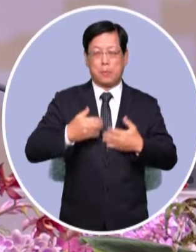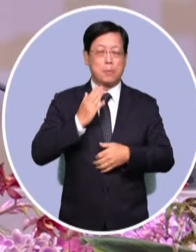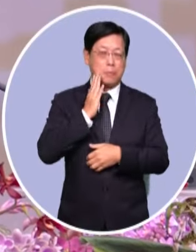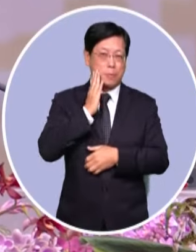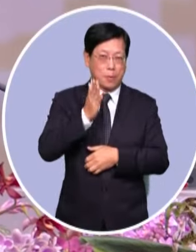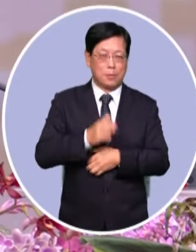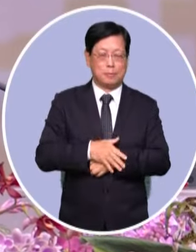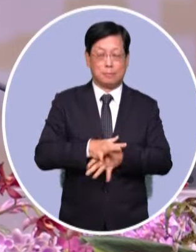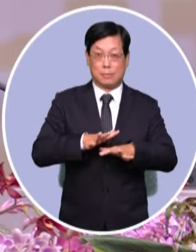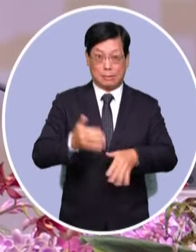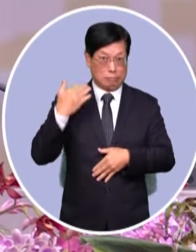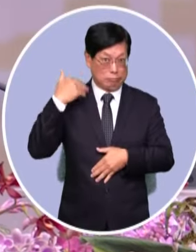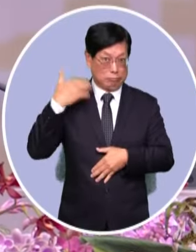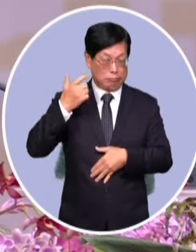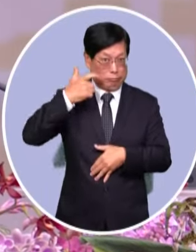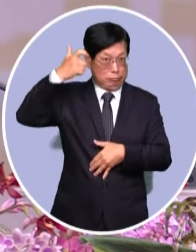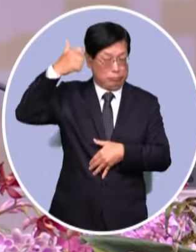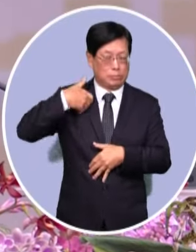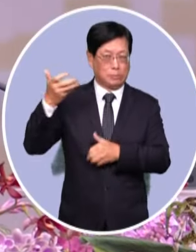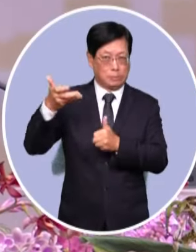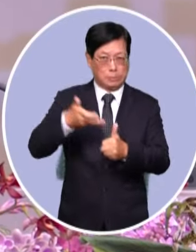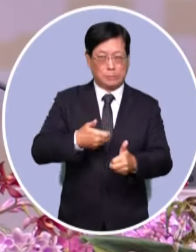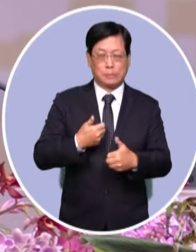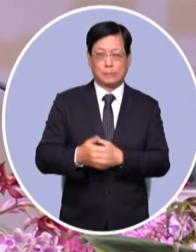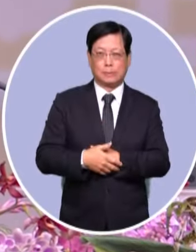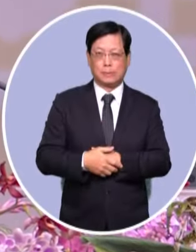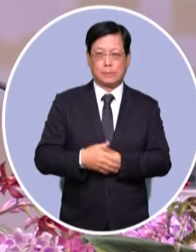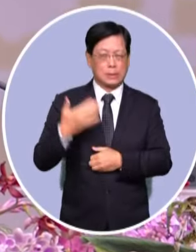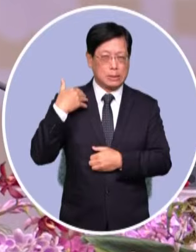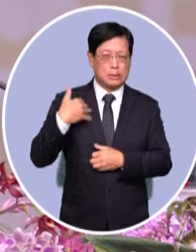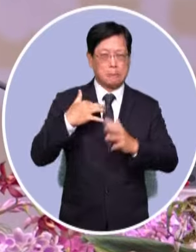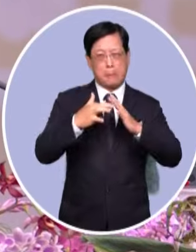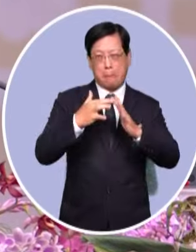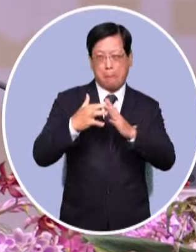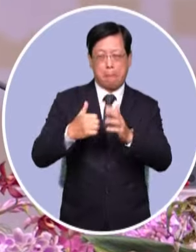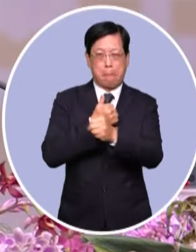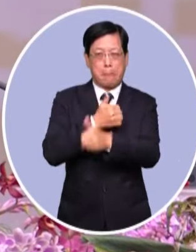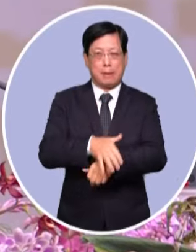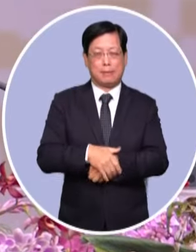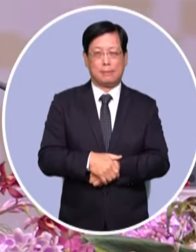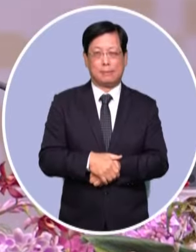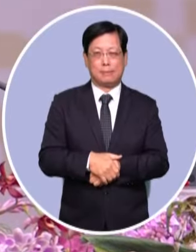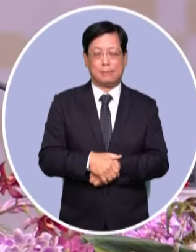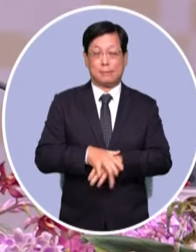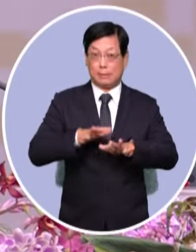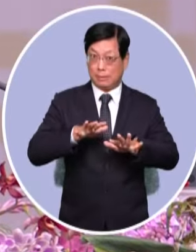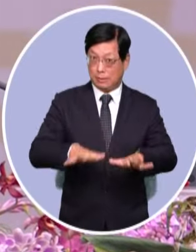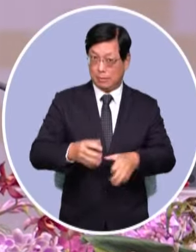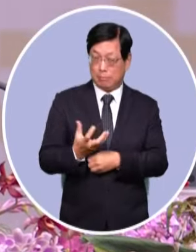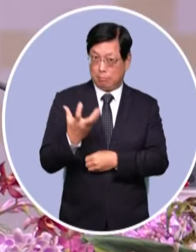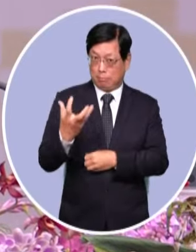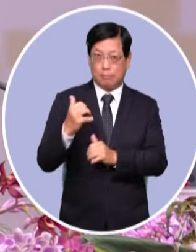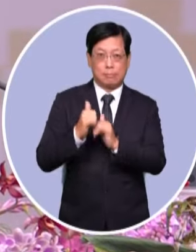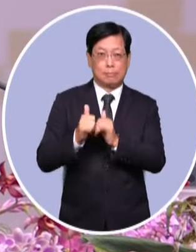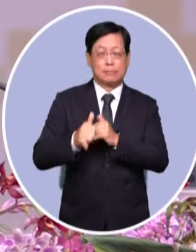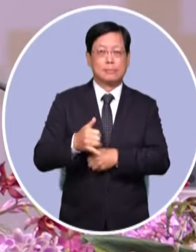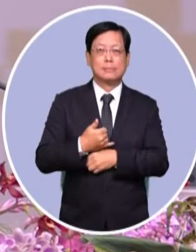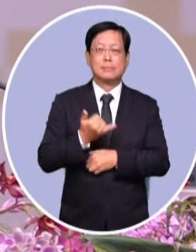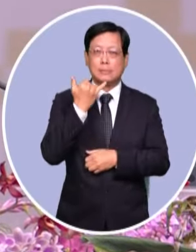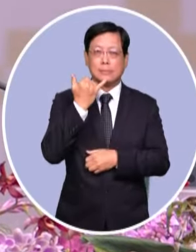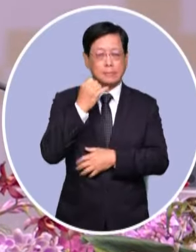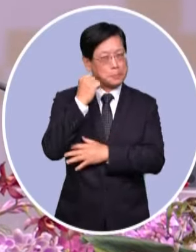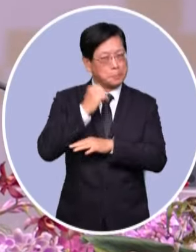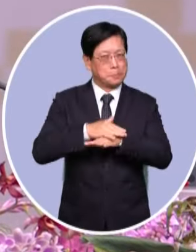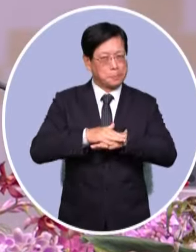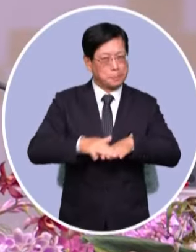先辈历劫了天灾战乱，如今大多数民众可以安